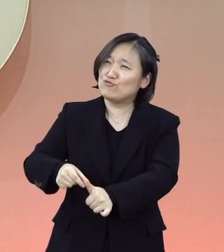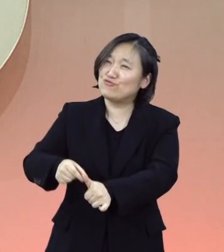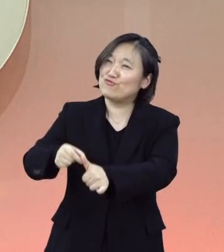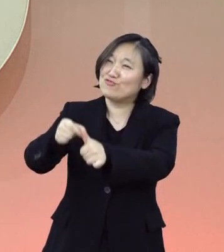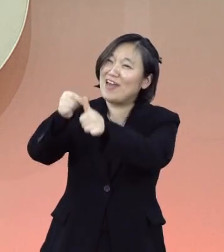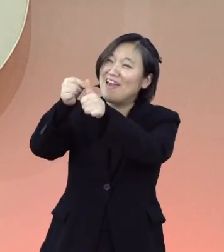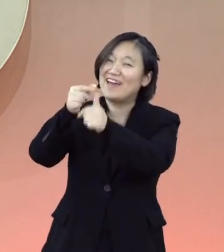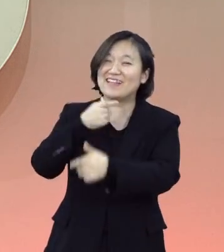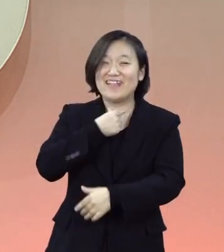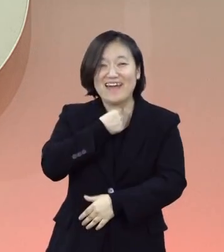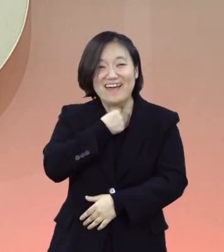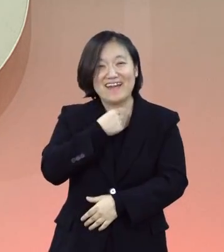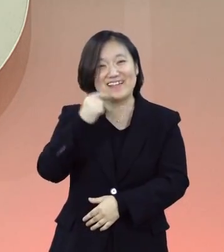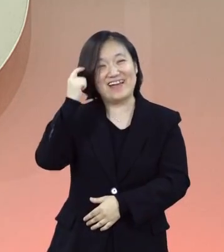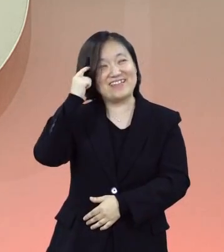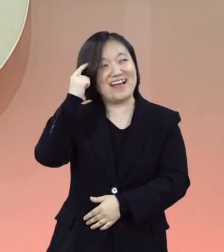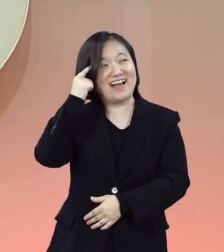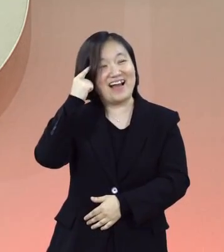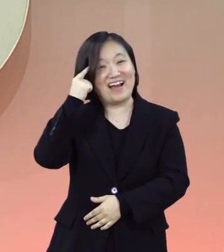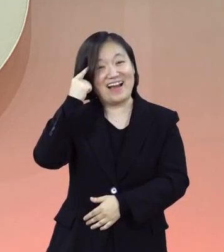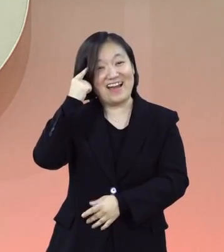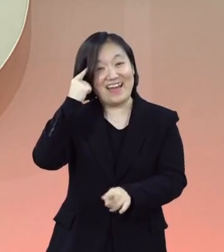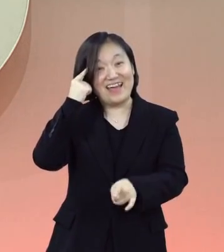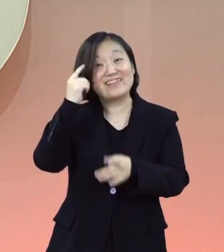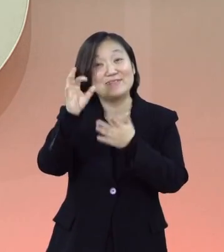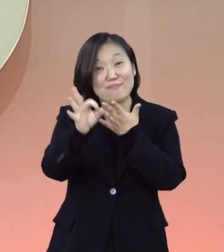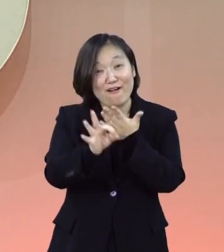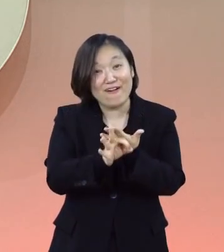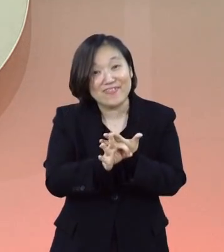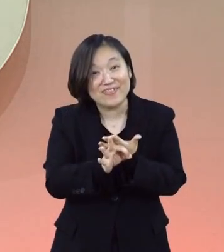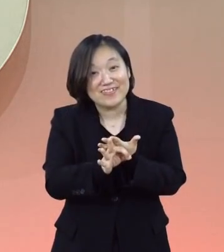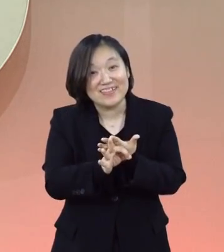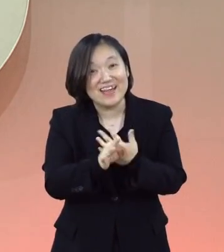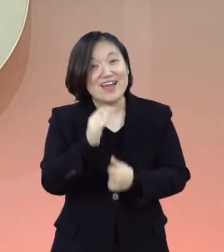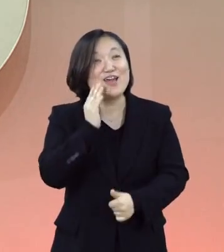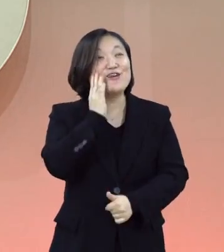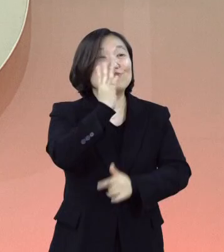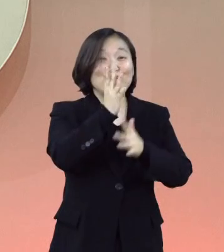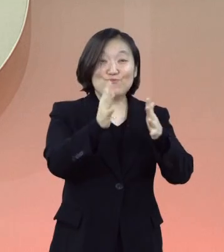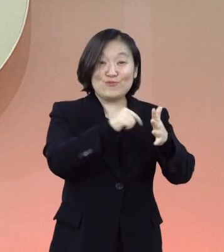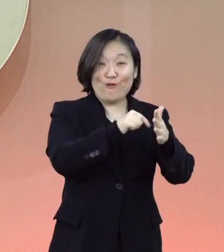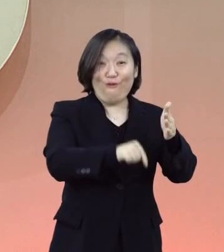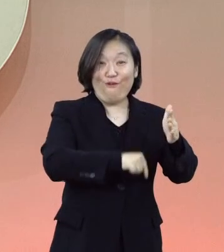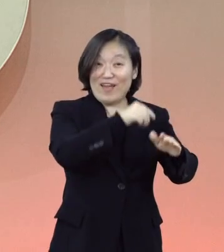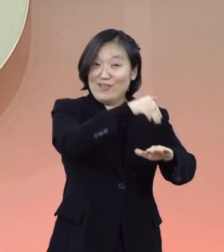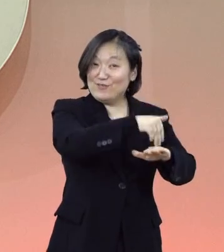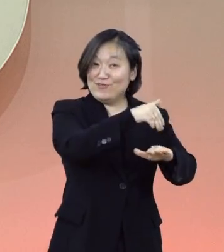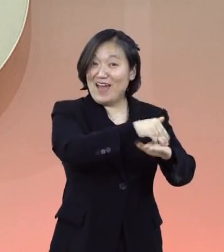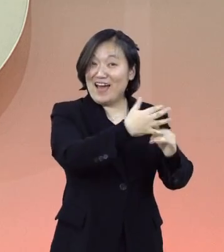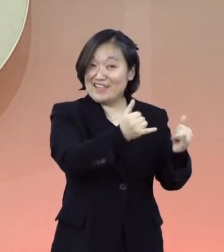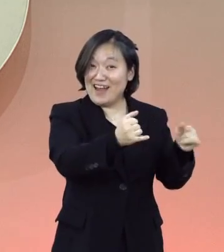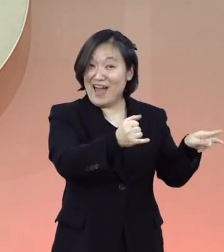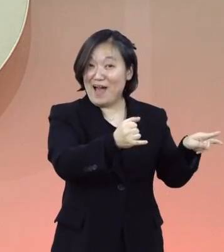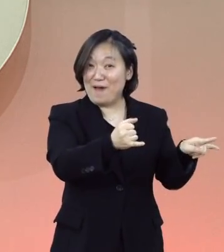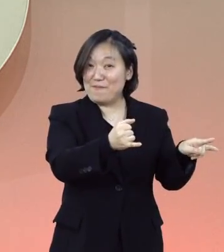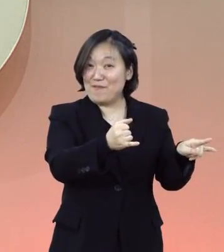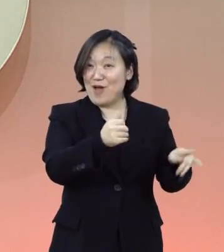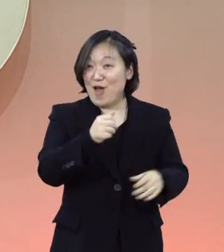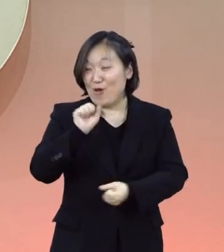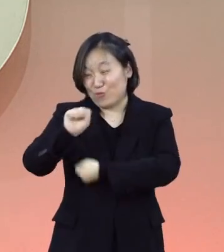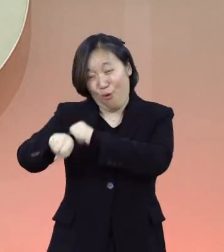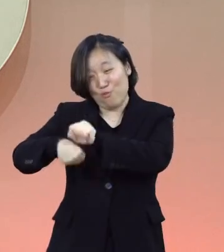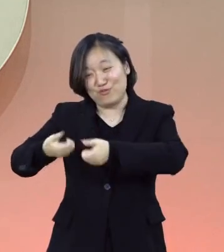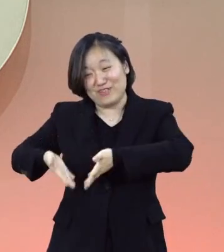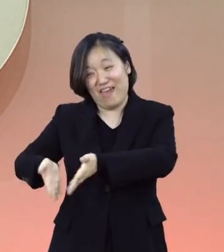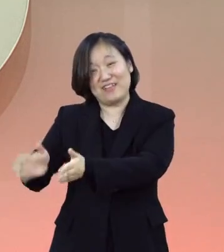제도하리라 라는 마음을 품었더라면 그 숲속의 수행자는 살쾡이로 태어나지 않았을 것이고 그